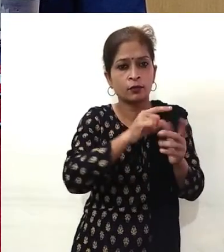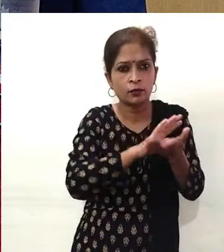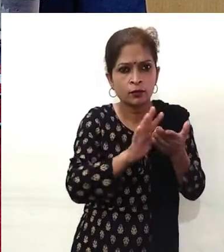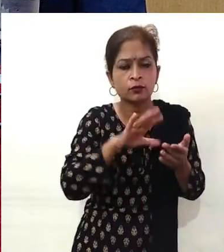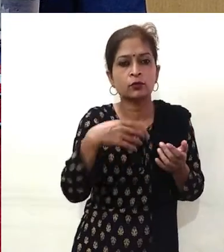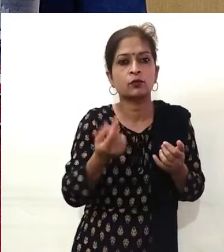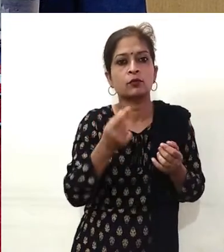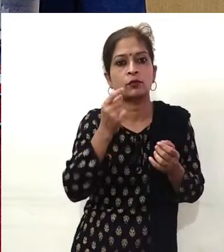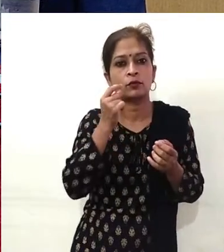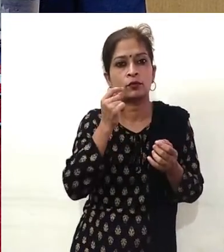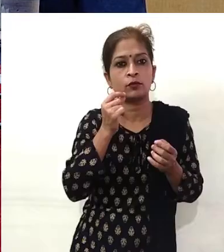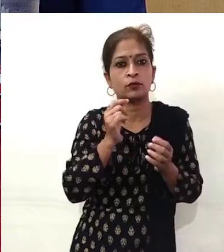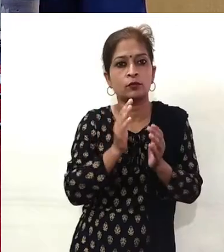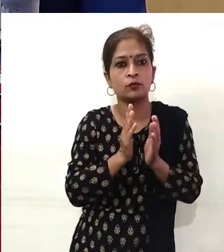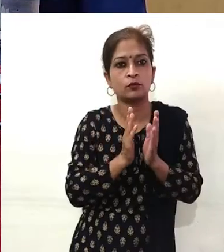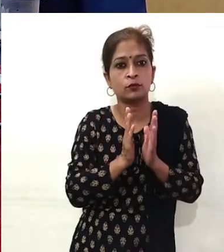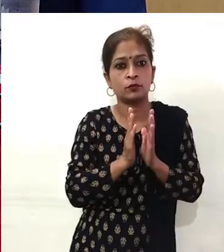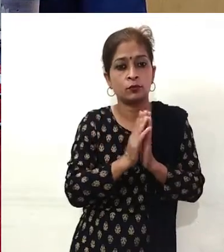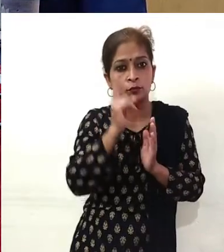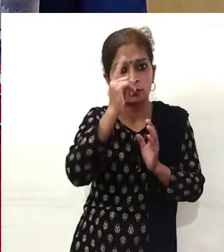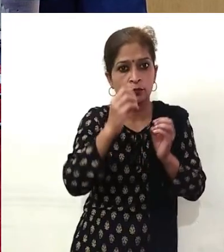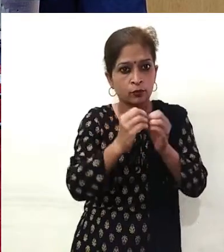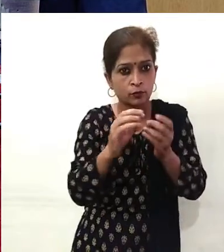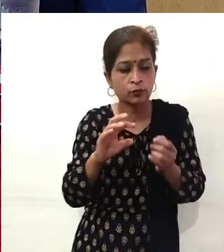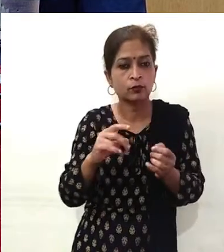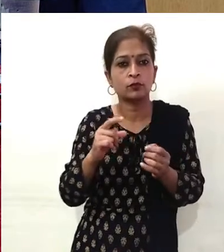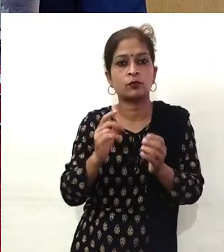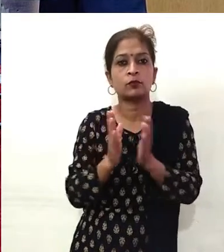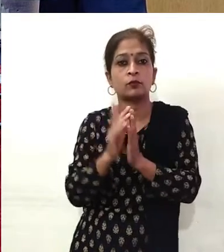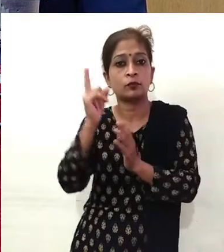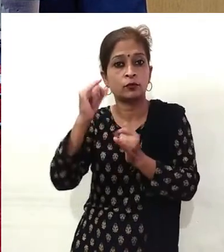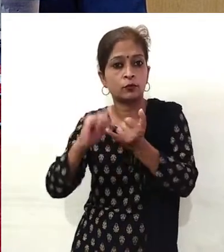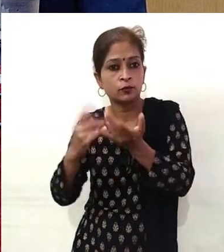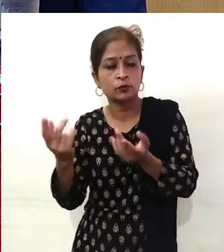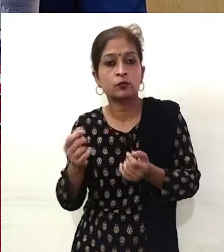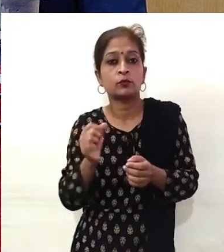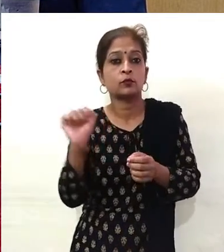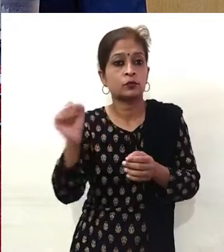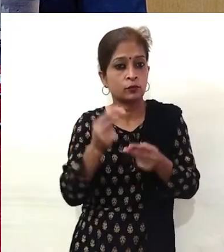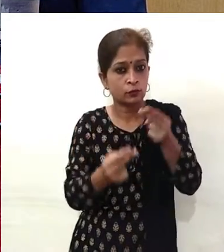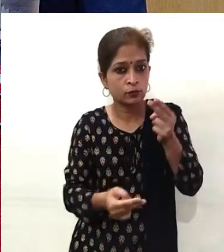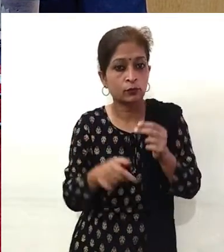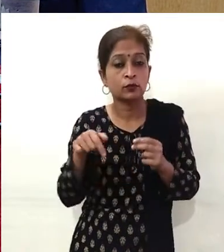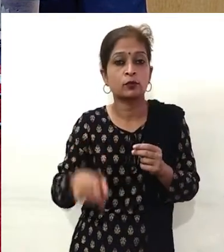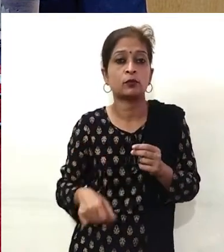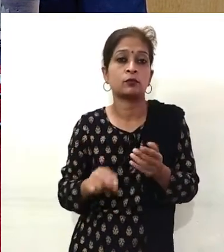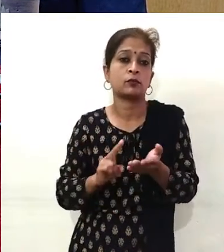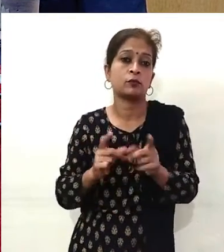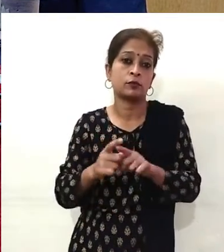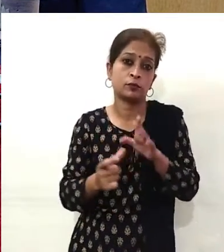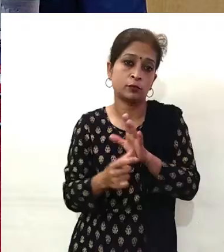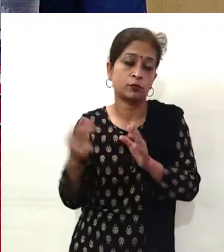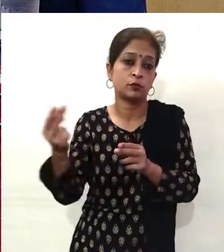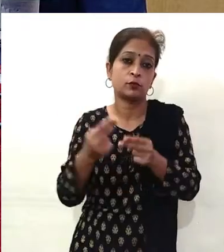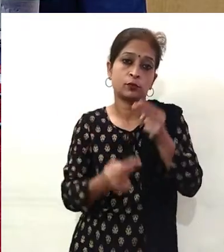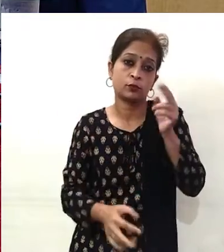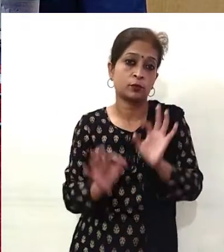की कहानी, जो प्रोफेसर नचिकेता राव जी ने बड़े ही रोचक तरीके से सुनाई। आज के लिए बस